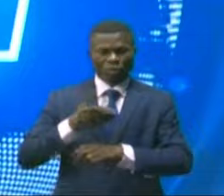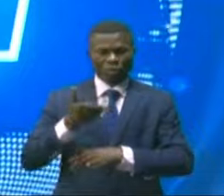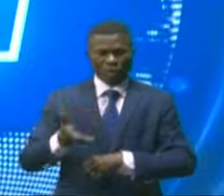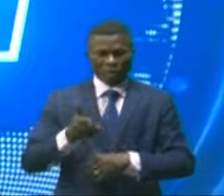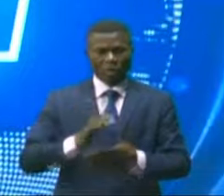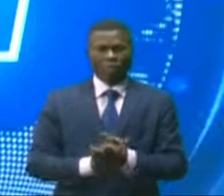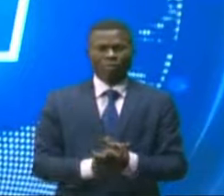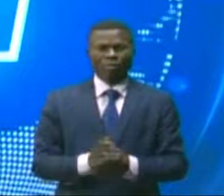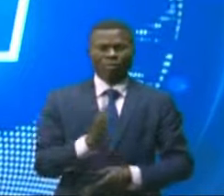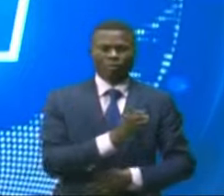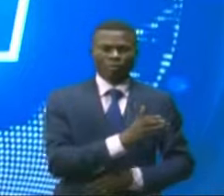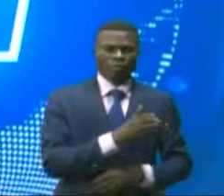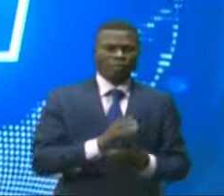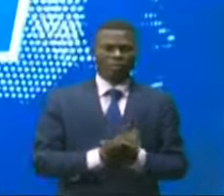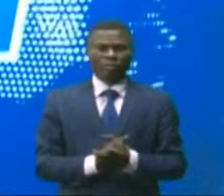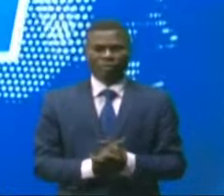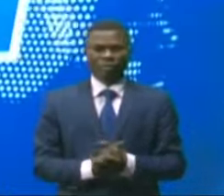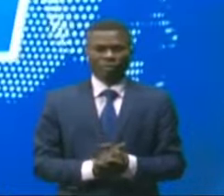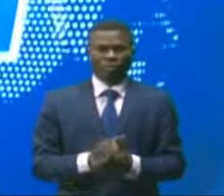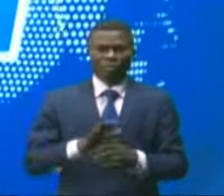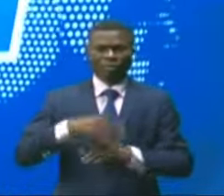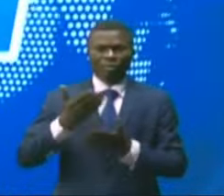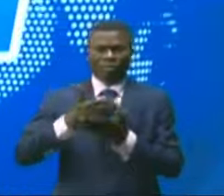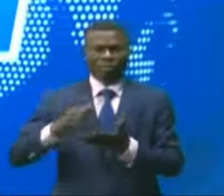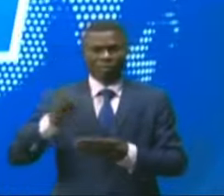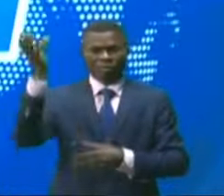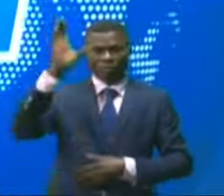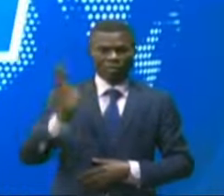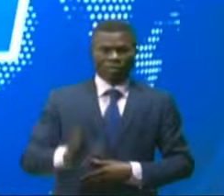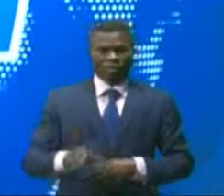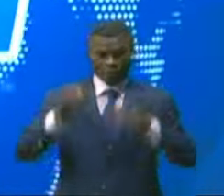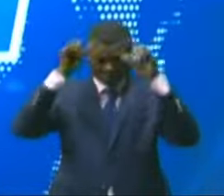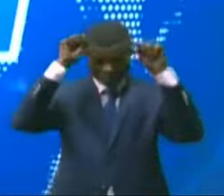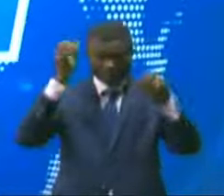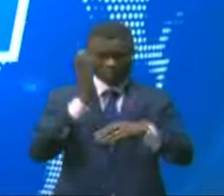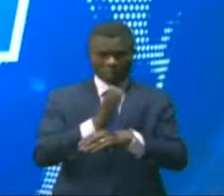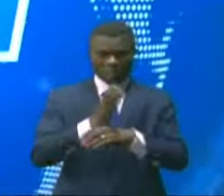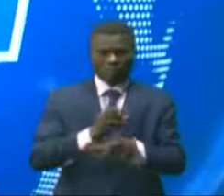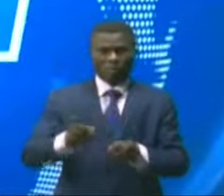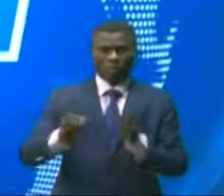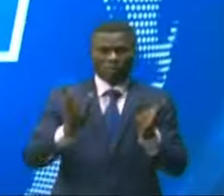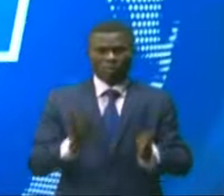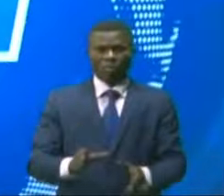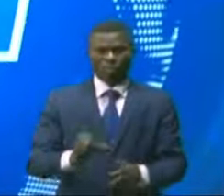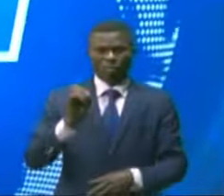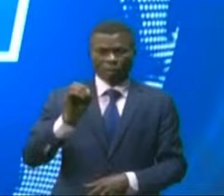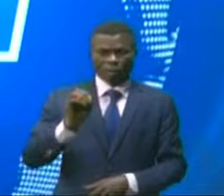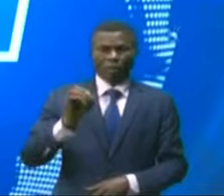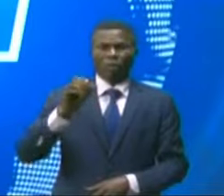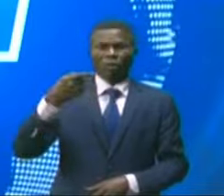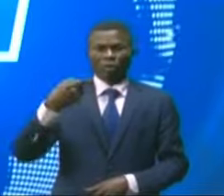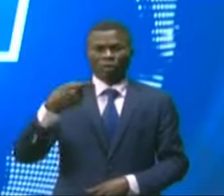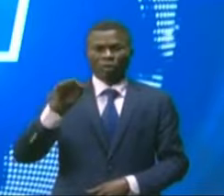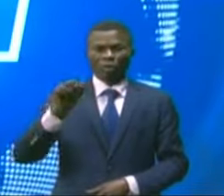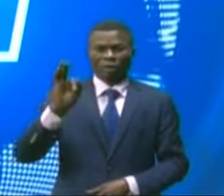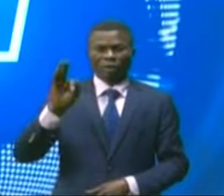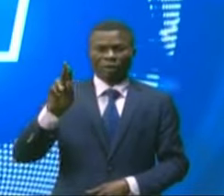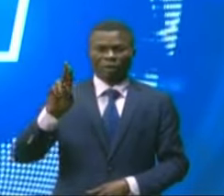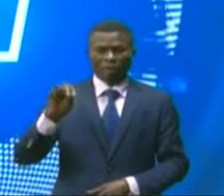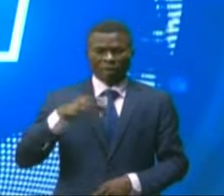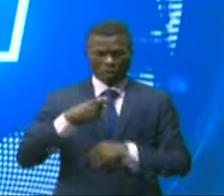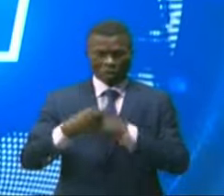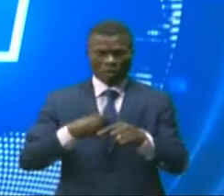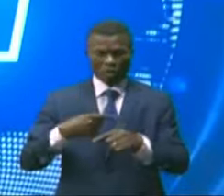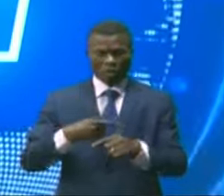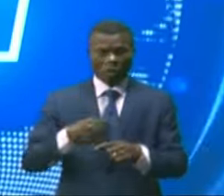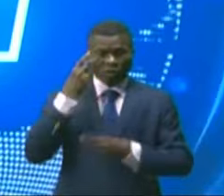publique. Après l'étape du Congo central, le président du conseil d'administration de l'OGFREM, Adolphe Amissima Koutano, vient